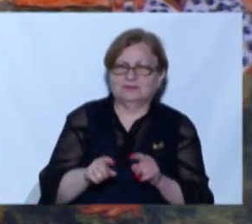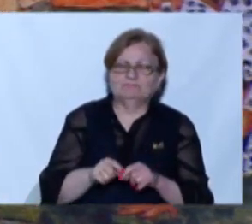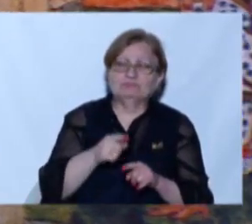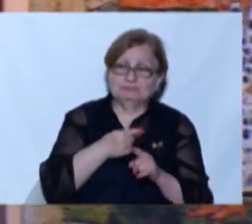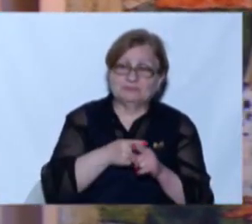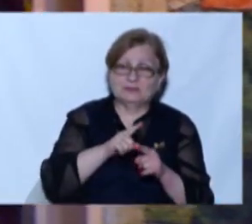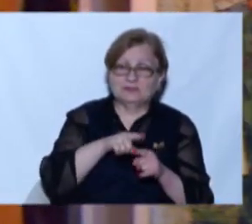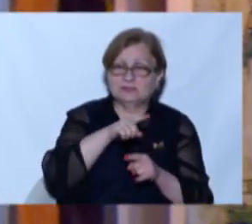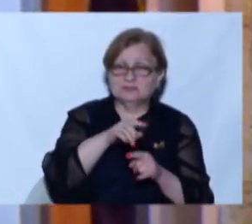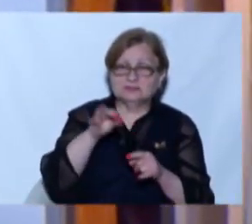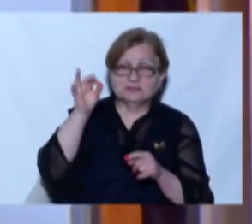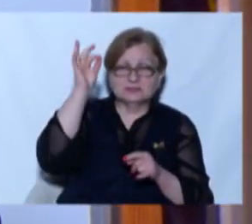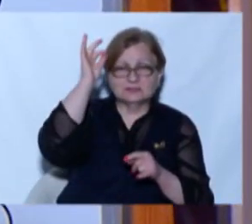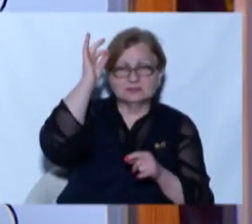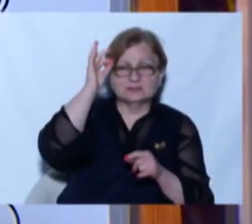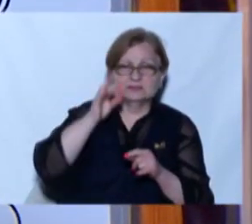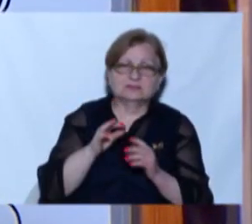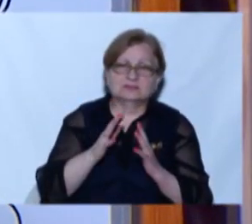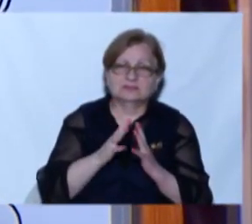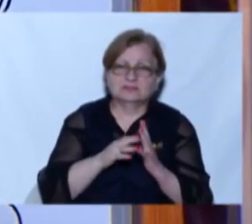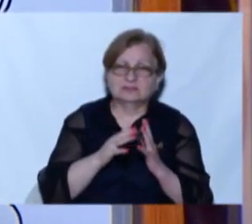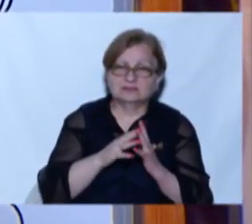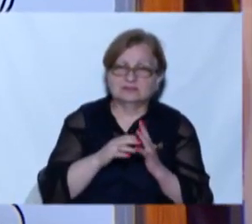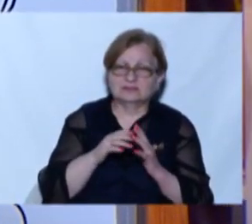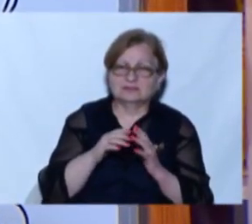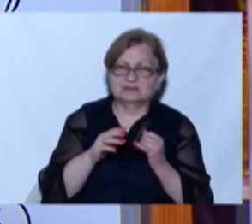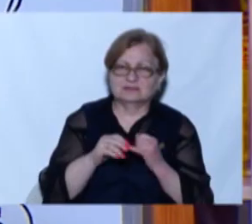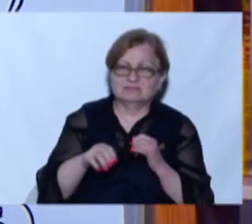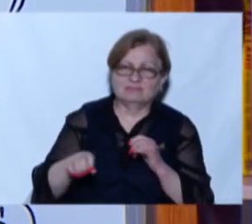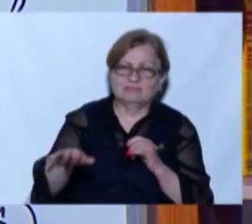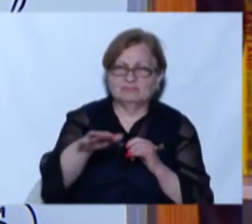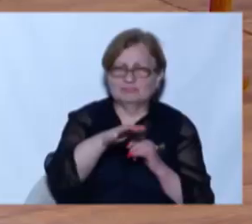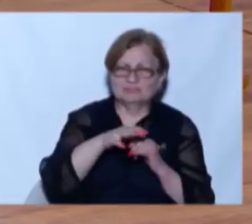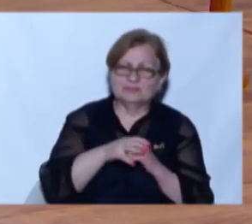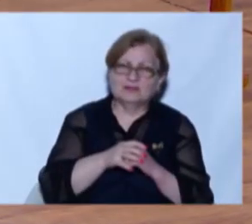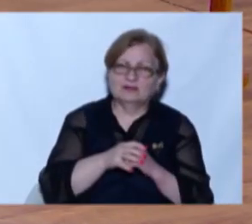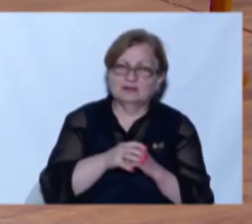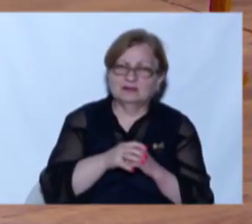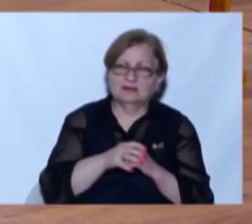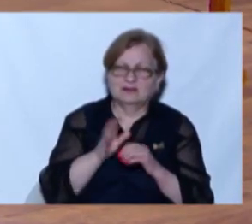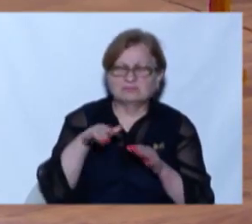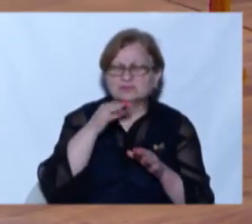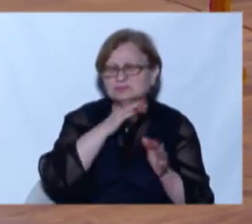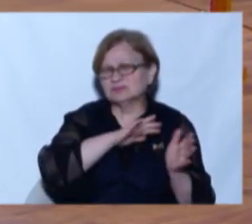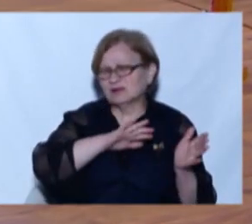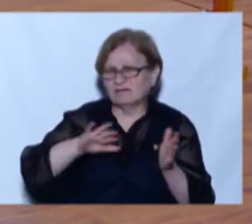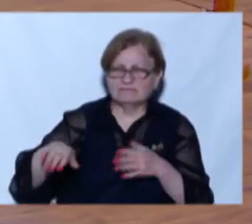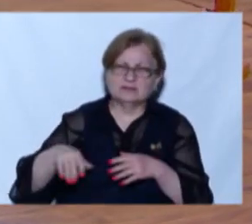იხსენებს ბაბუას და სოფელში მიწაზე დაყრილ წიფლის ხის ნაყოფს. გავიდა ამის შემდეგ